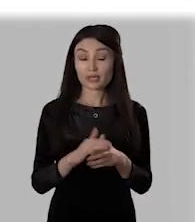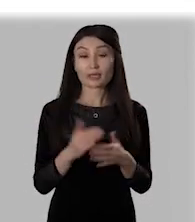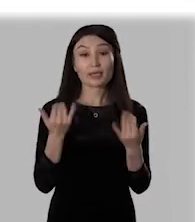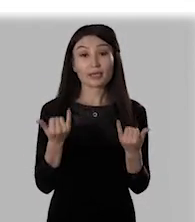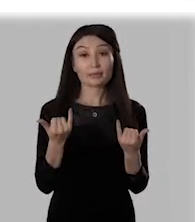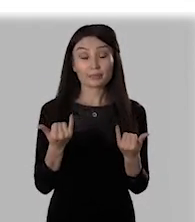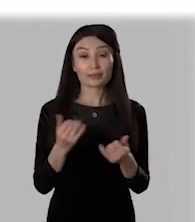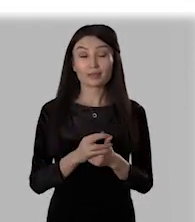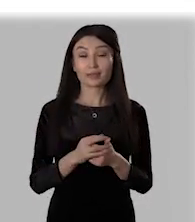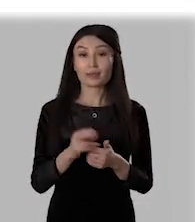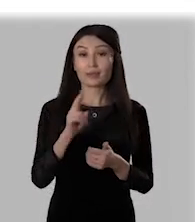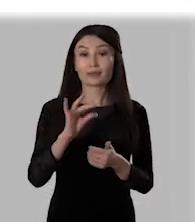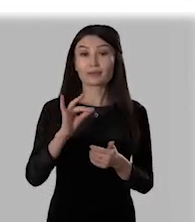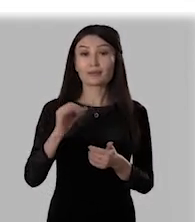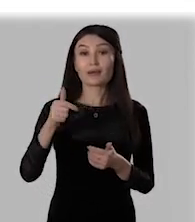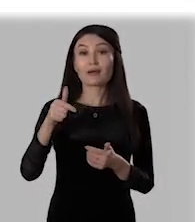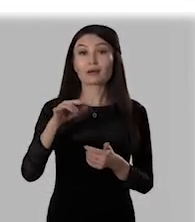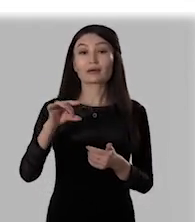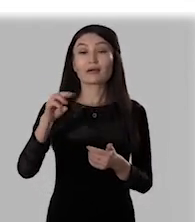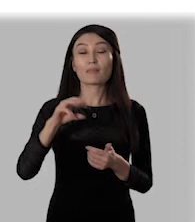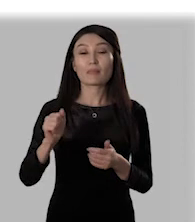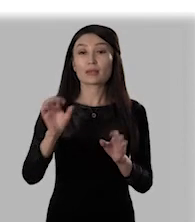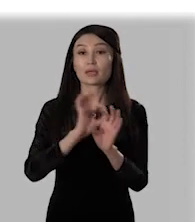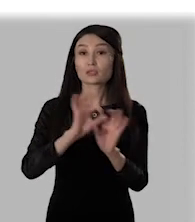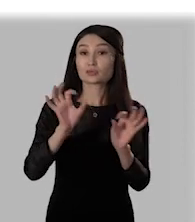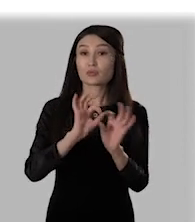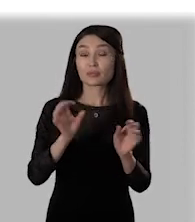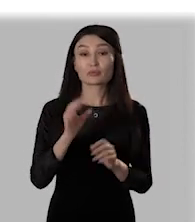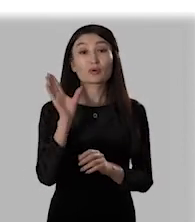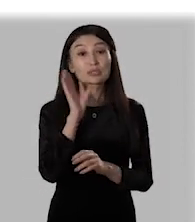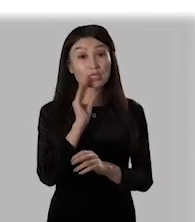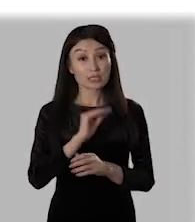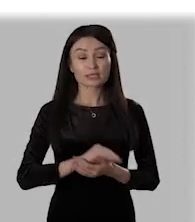Эми диаграмманы сүрөттөп берүүгө жарайсыңар деп ойлойм.